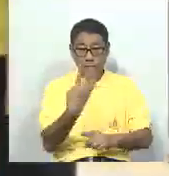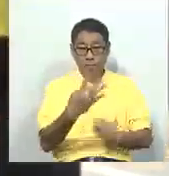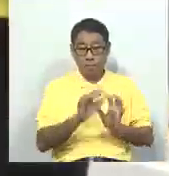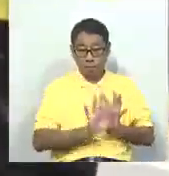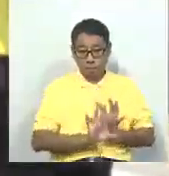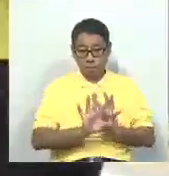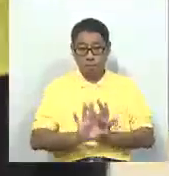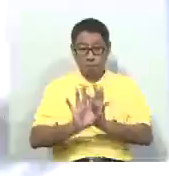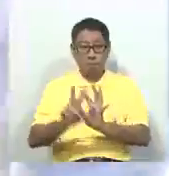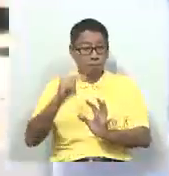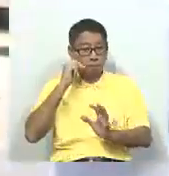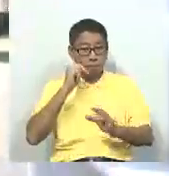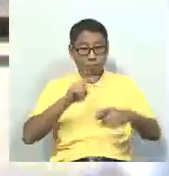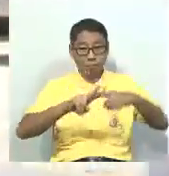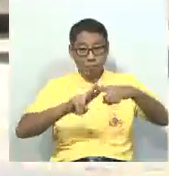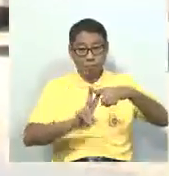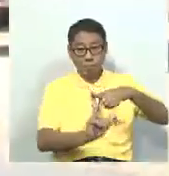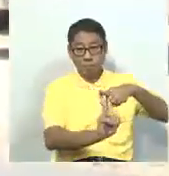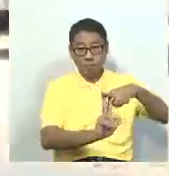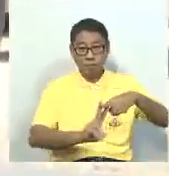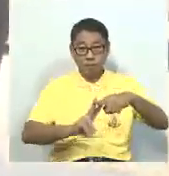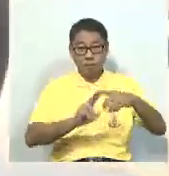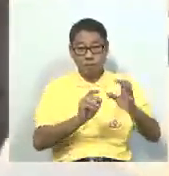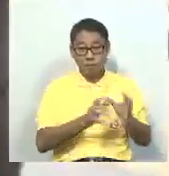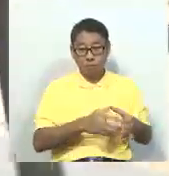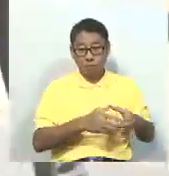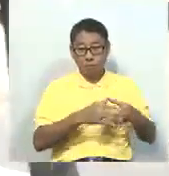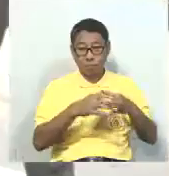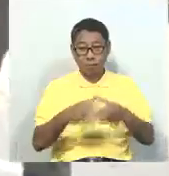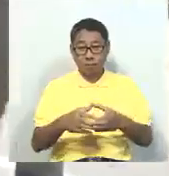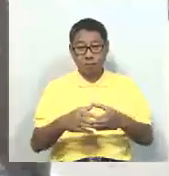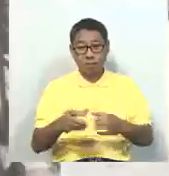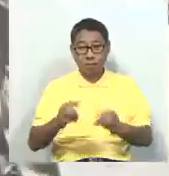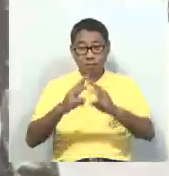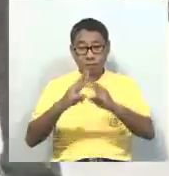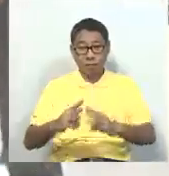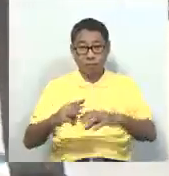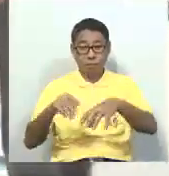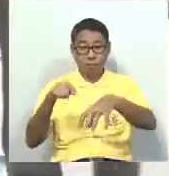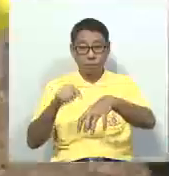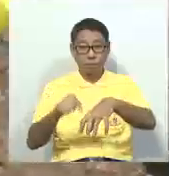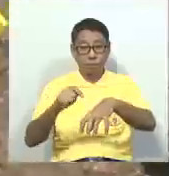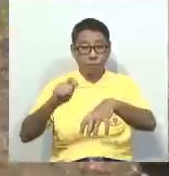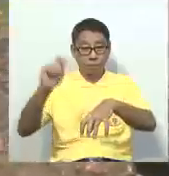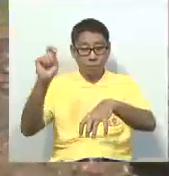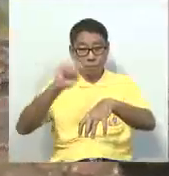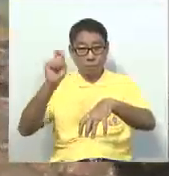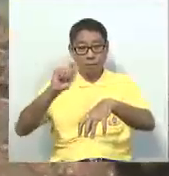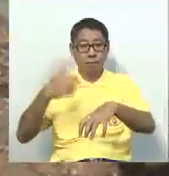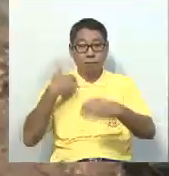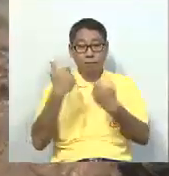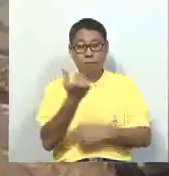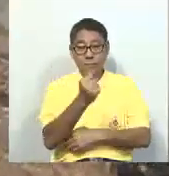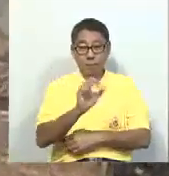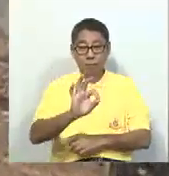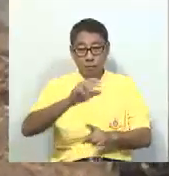เชิญน้ำอภิเษกจากวัดสุทัศน์เทพวรารามราชวรมหาวิหารไปยังวัดพระศรีรัตนศาสดารามในวันที่19เมษ